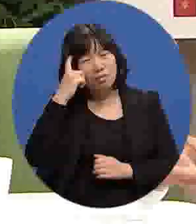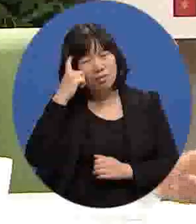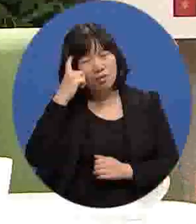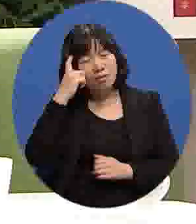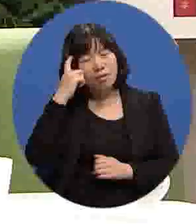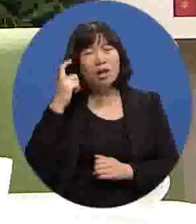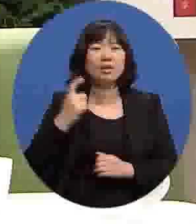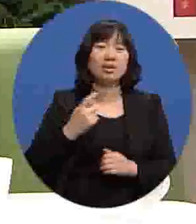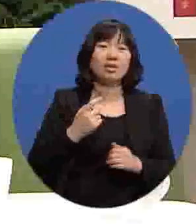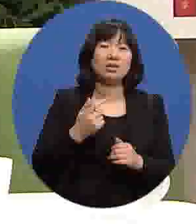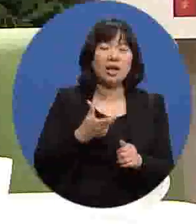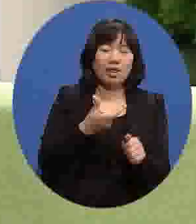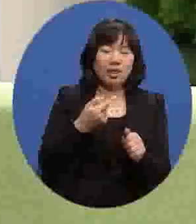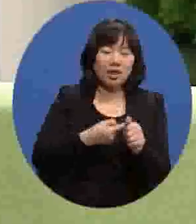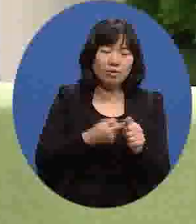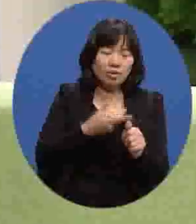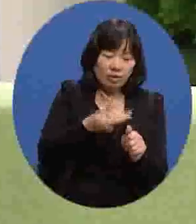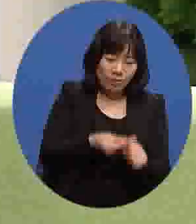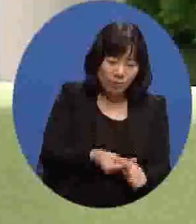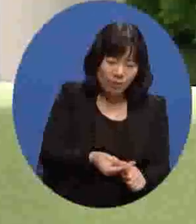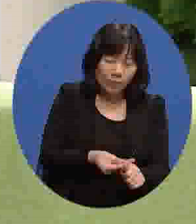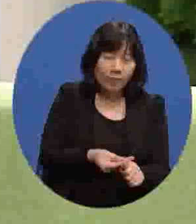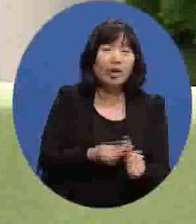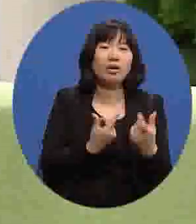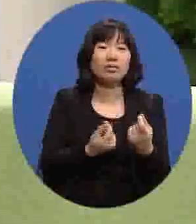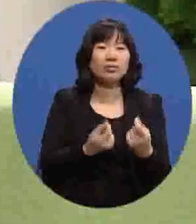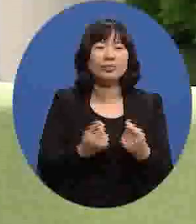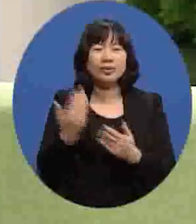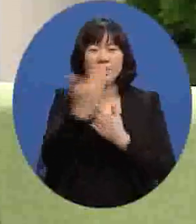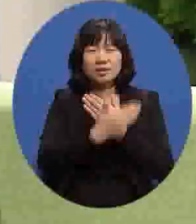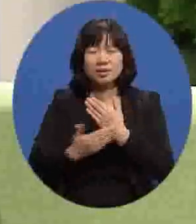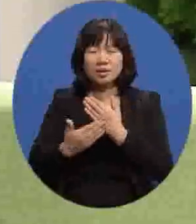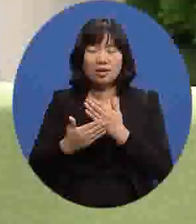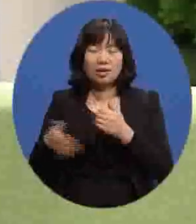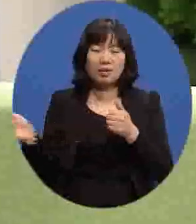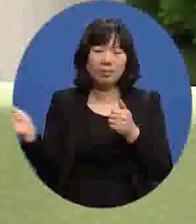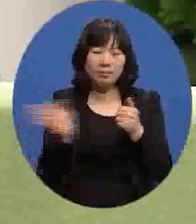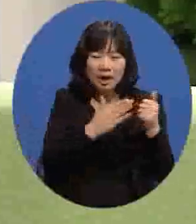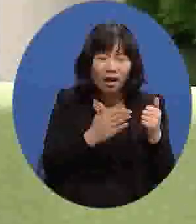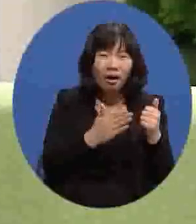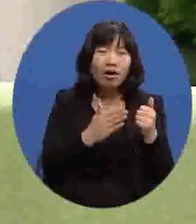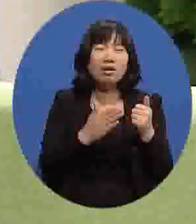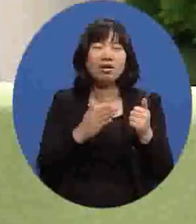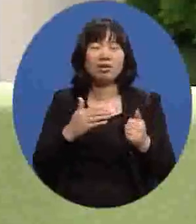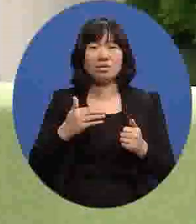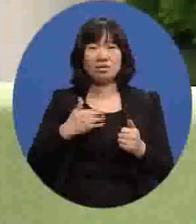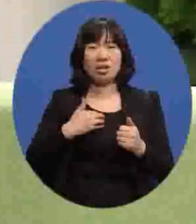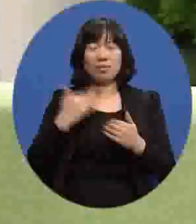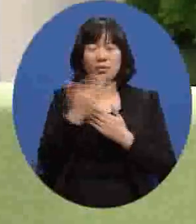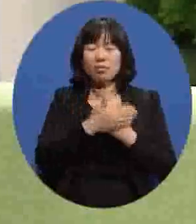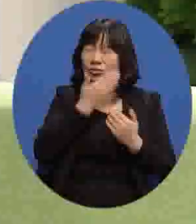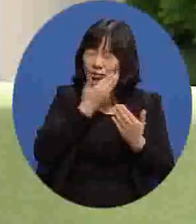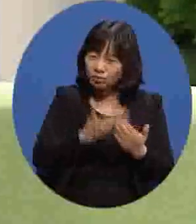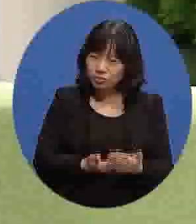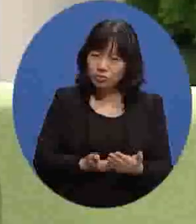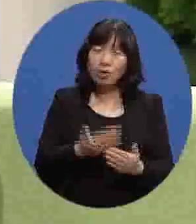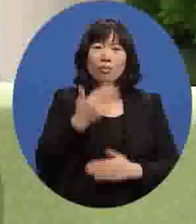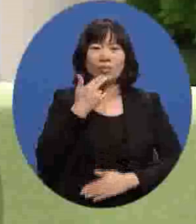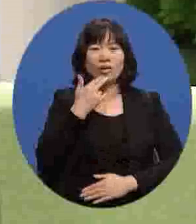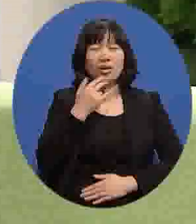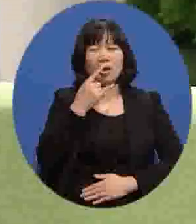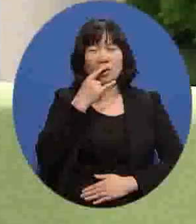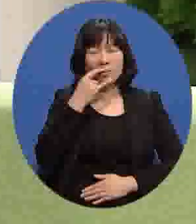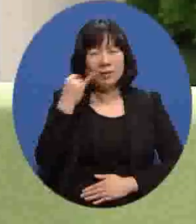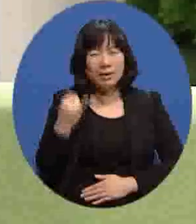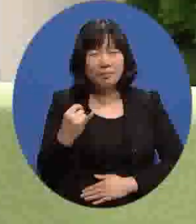암묵적으로 아이한테 가르쳐주는 일들이 되는 거고요. 우리가 신체적으로 이렇게 탁 맞거나 이럴 때 아이는 내 몸은 소중하지 않아.